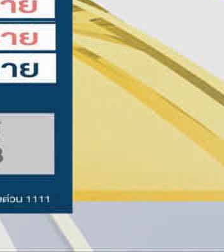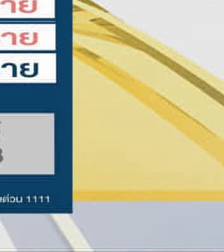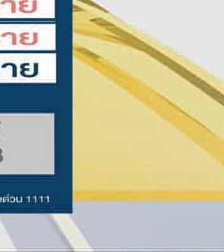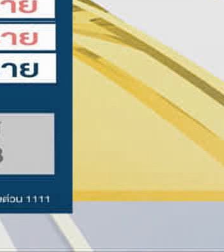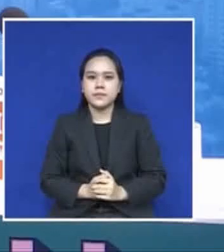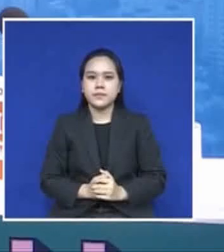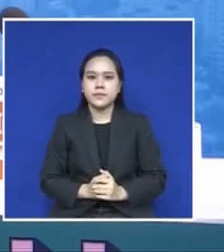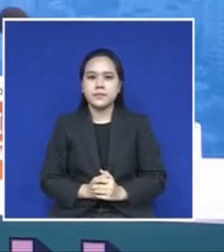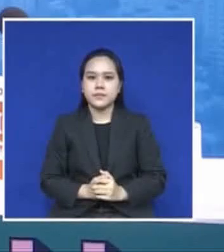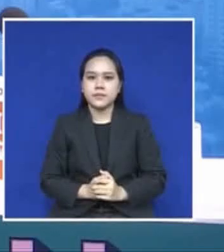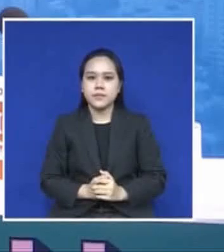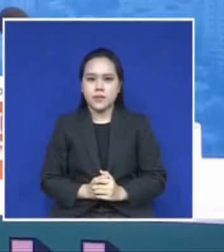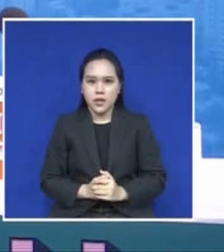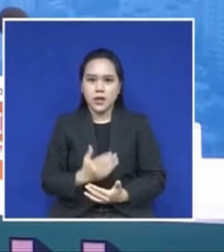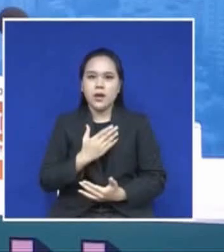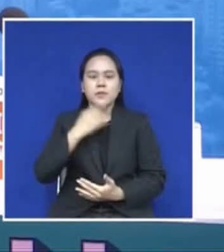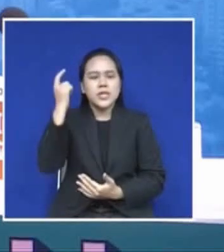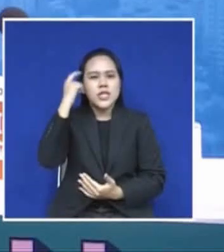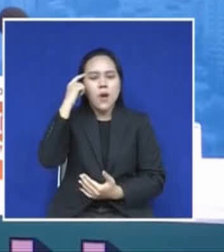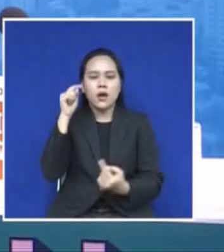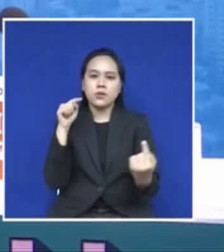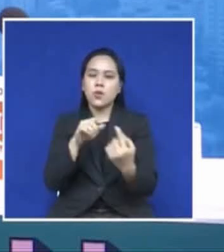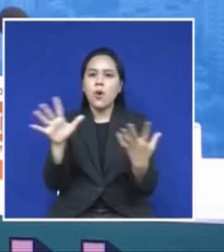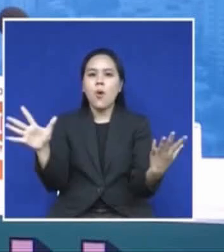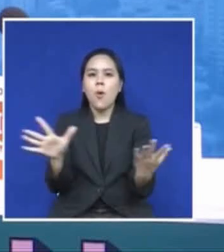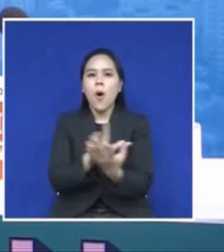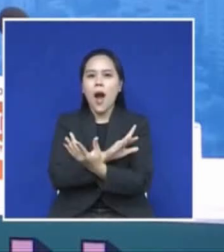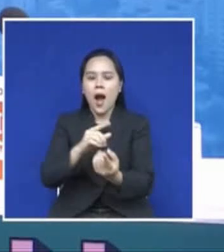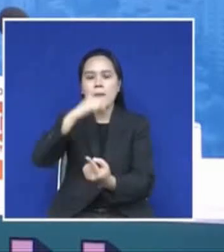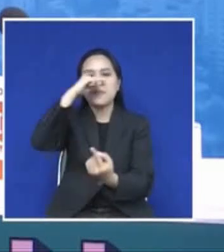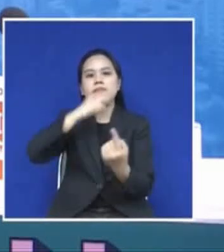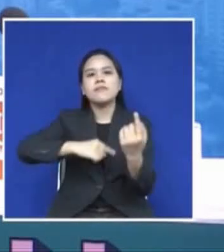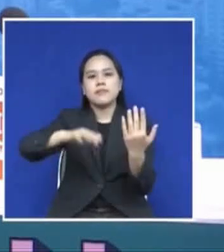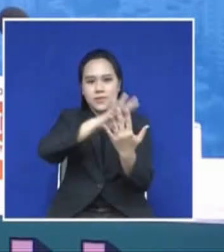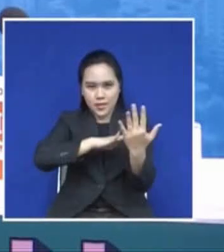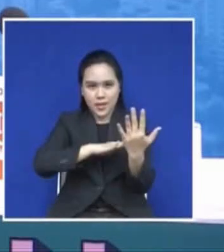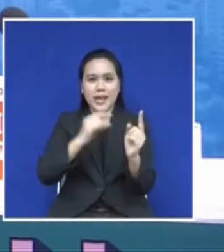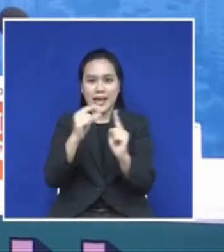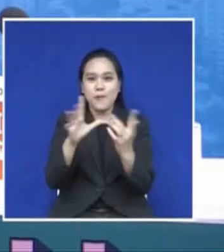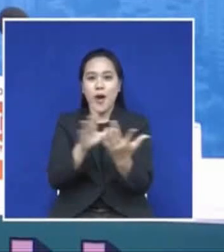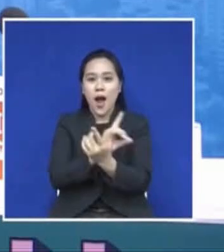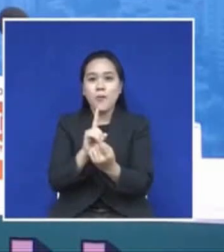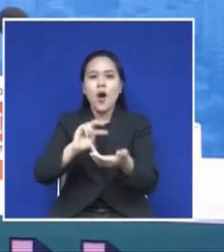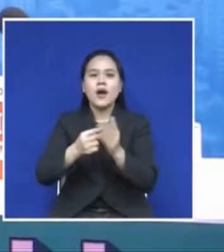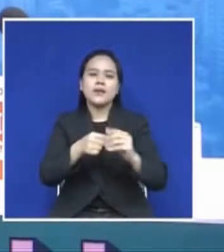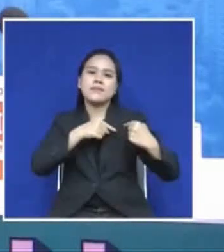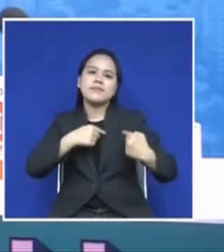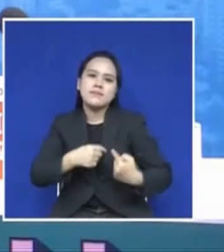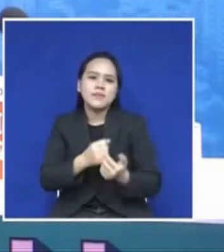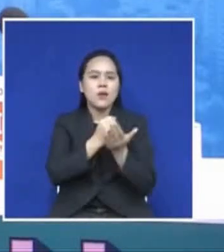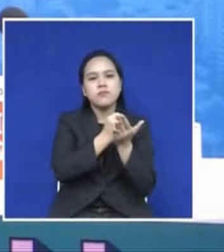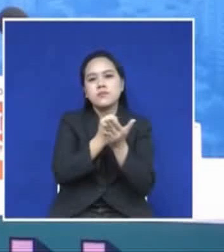ค่ะเป็นหญิงวัย 57ปีที่เดินทางไปซื้ออาหารที่ตลาดมหาชัยแล้วพักแถวบางซื่อกทม